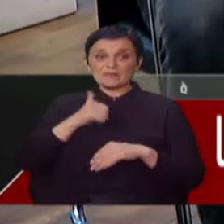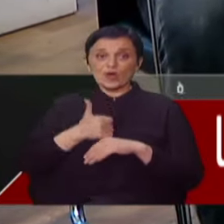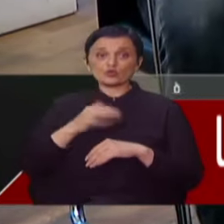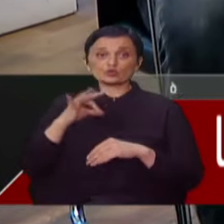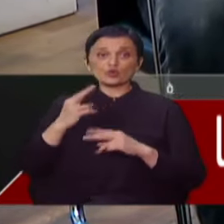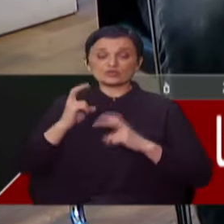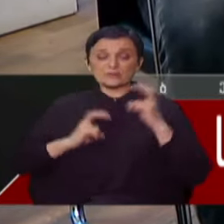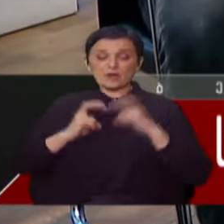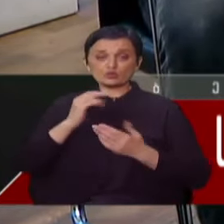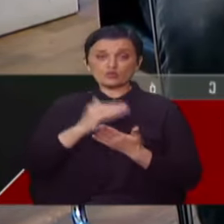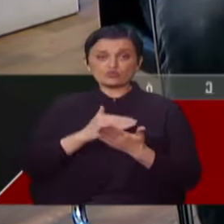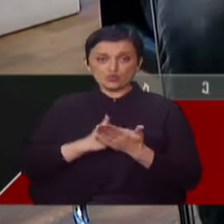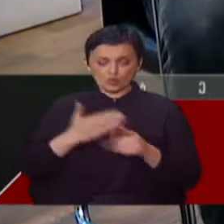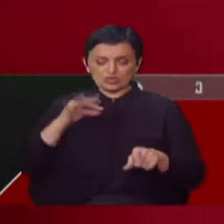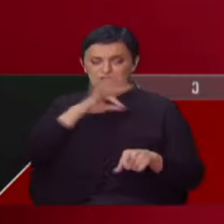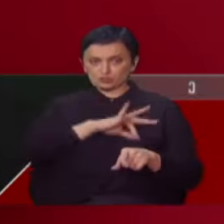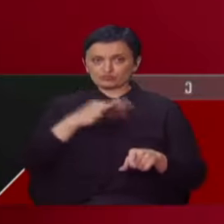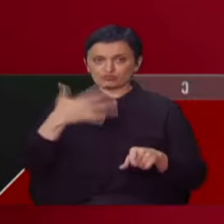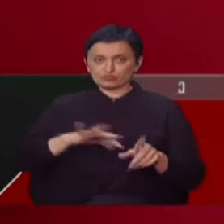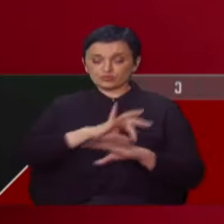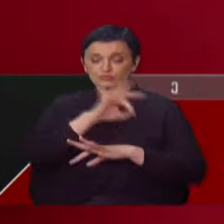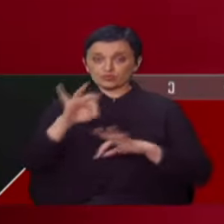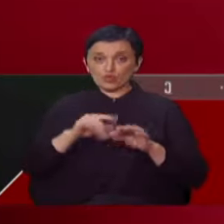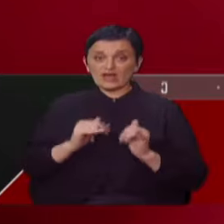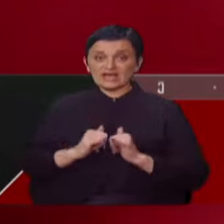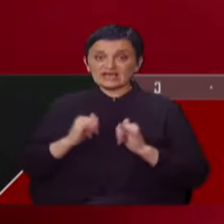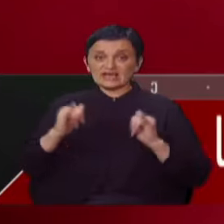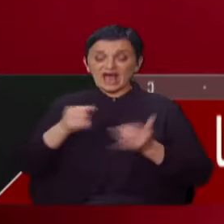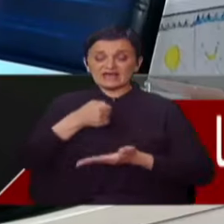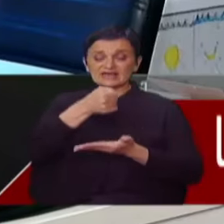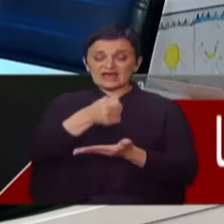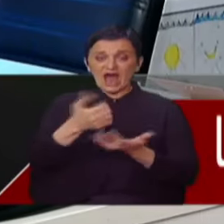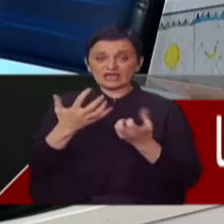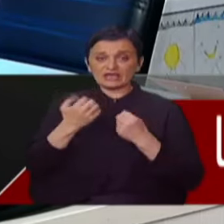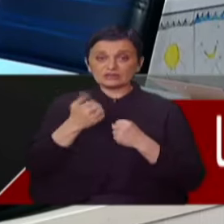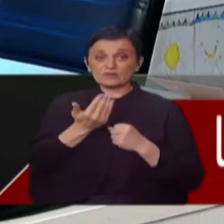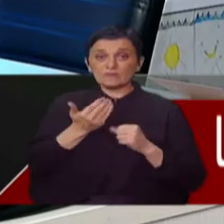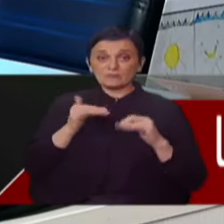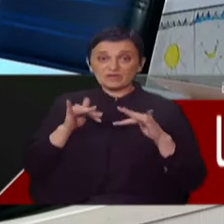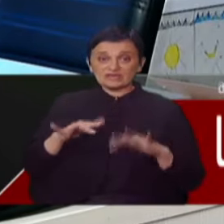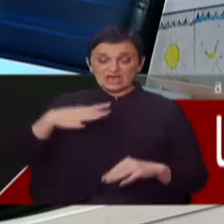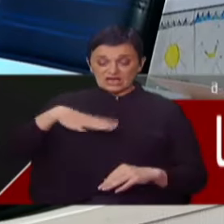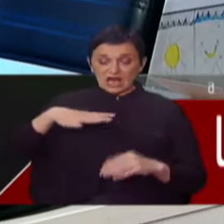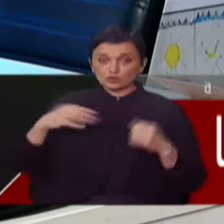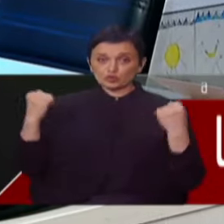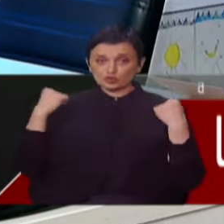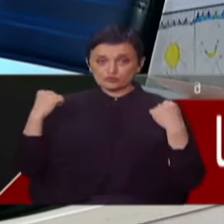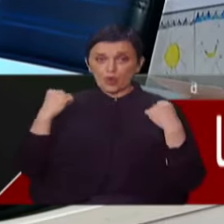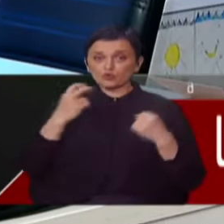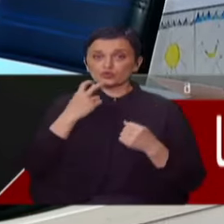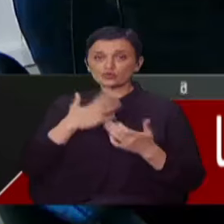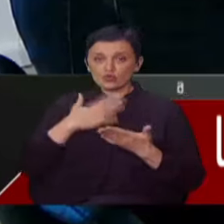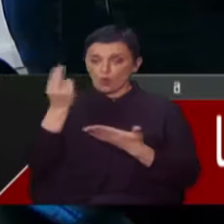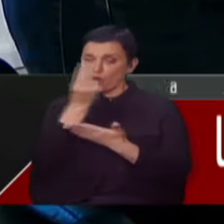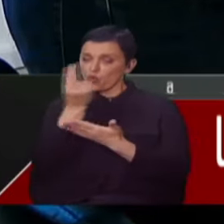სოციალური მეწარმეობის პროგრამით უკვე ისარგებლა და პროექტის განსავითარებლად გრანტი მიიღო. მისი საქმიანობა ქართული სპორტული კომიქსების